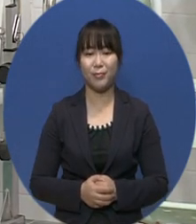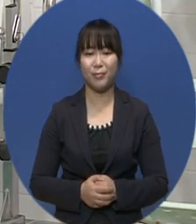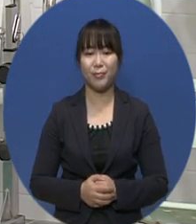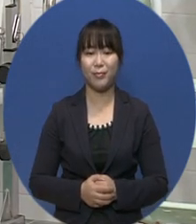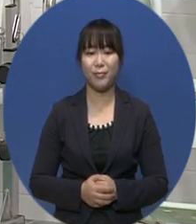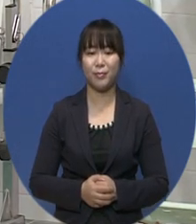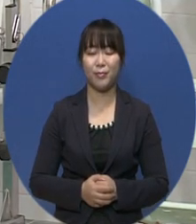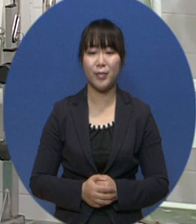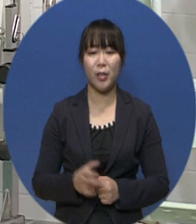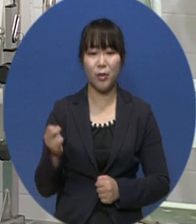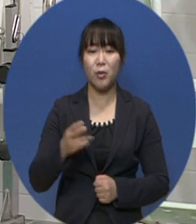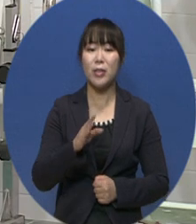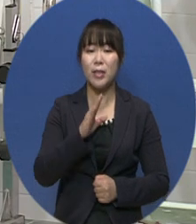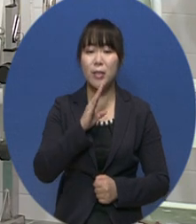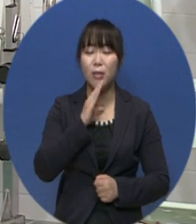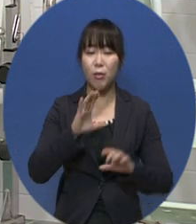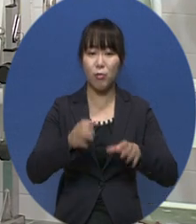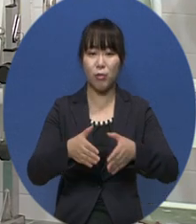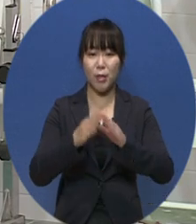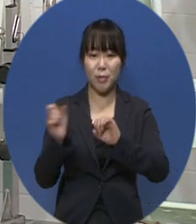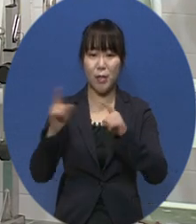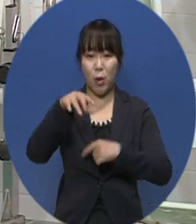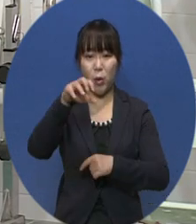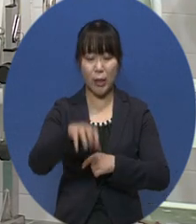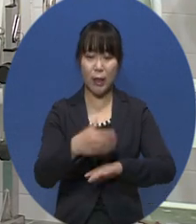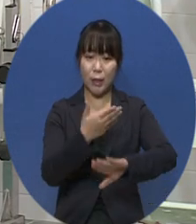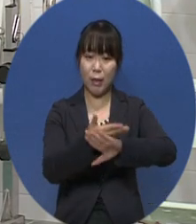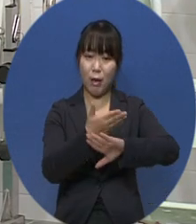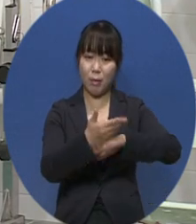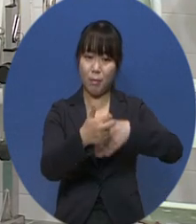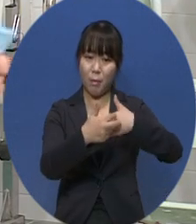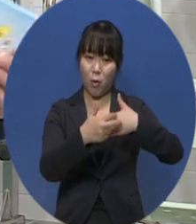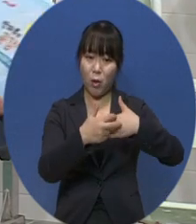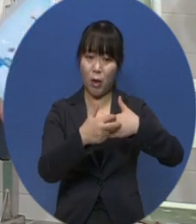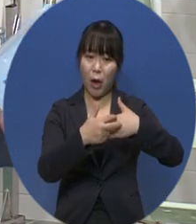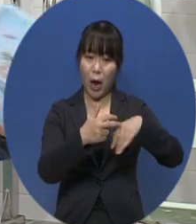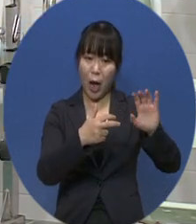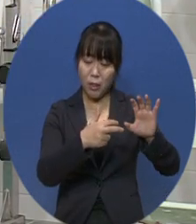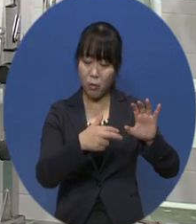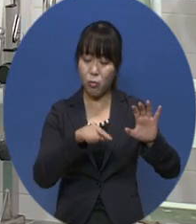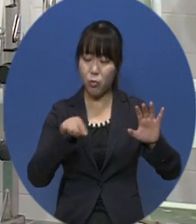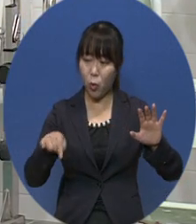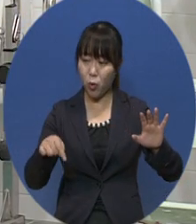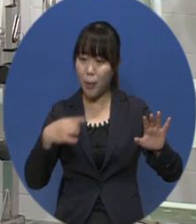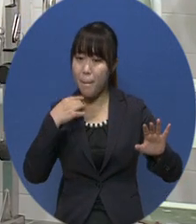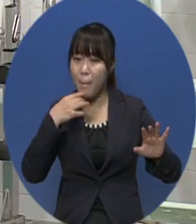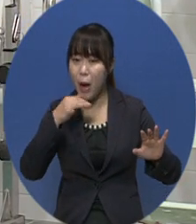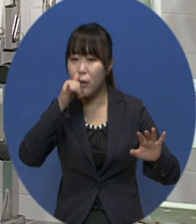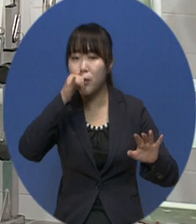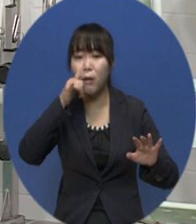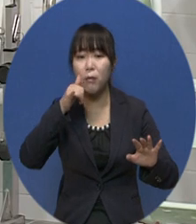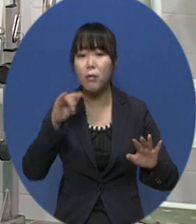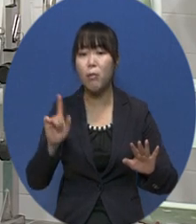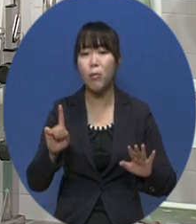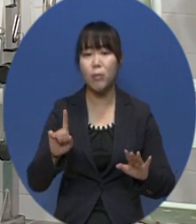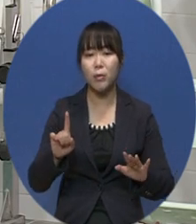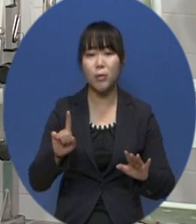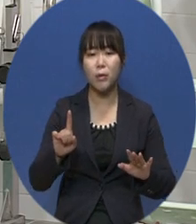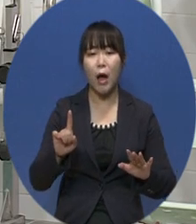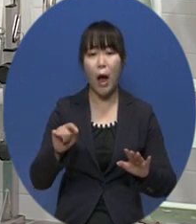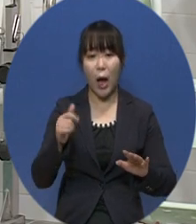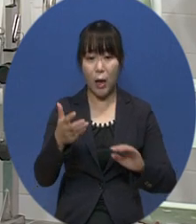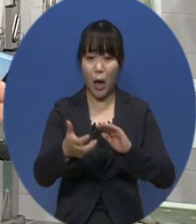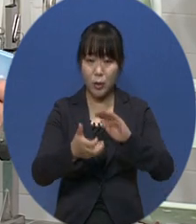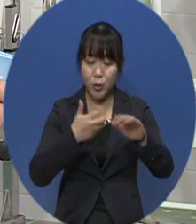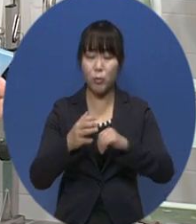그리고요 실제적으로 이 국립재활병원이 다른 병원에서 안 하고 있는 걸 하고 있다고 얘기하더라고요. 이런 차원에서 한번 아까 좀